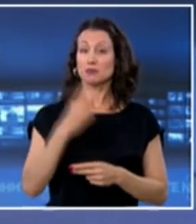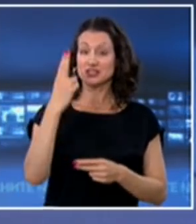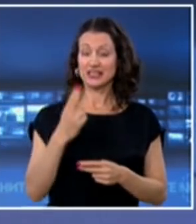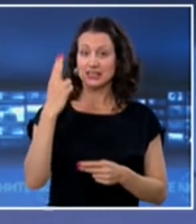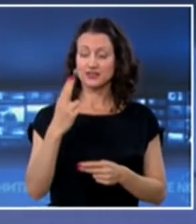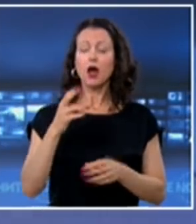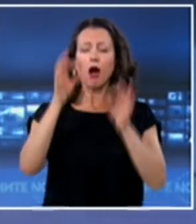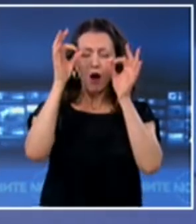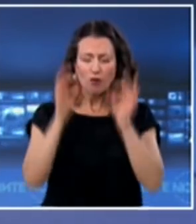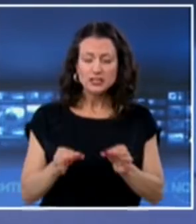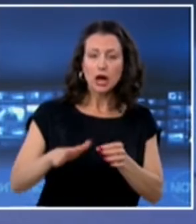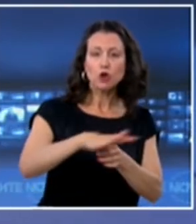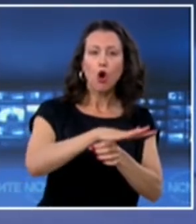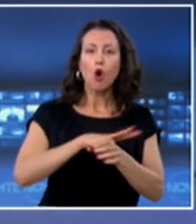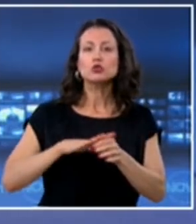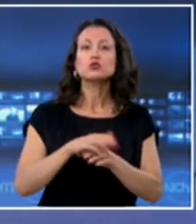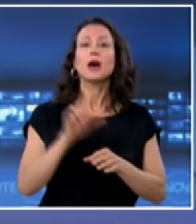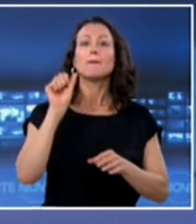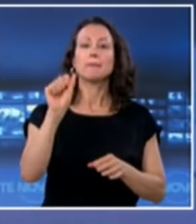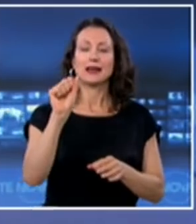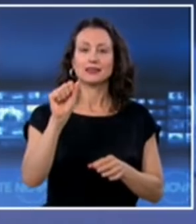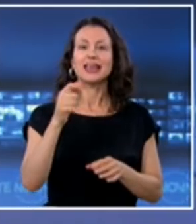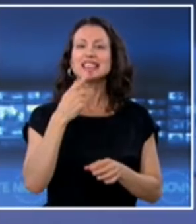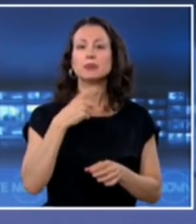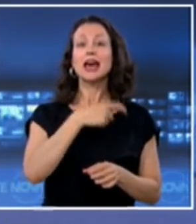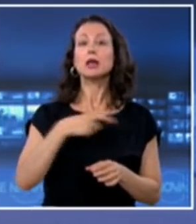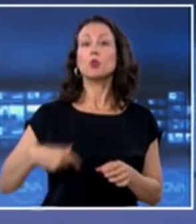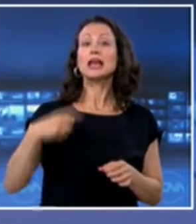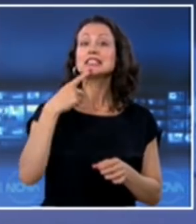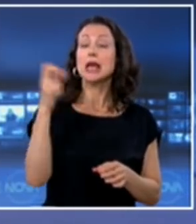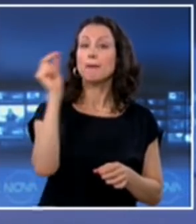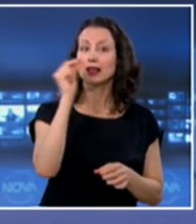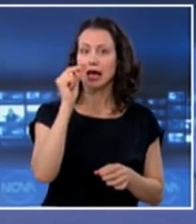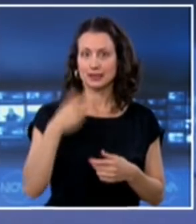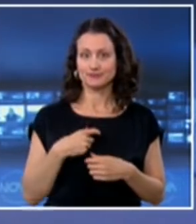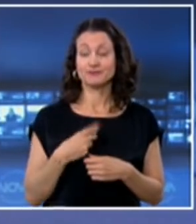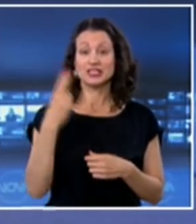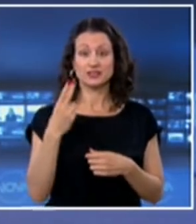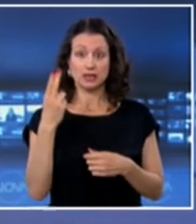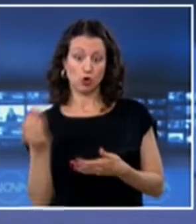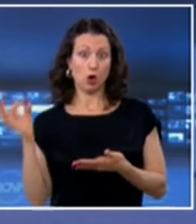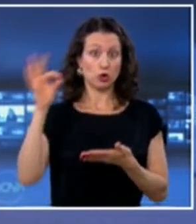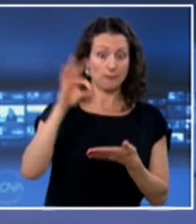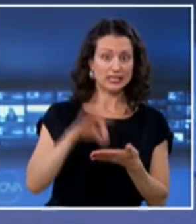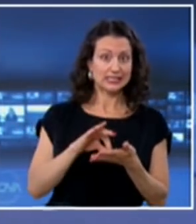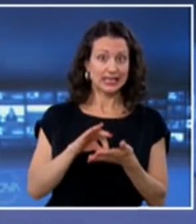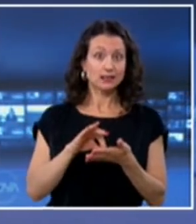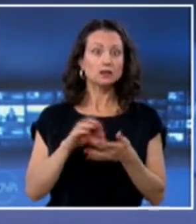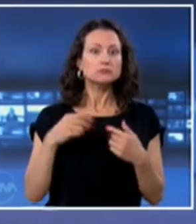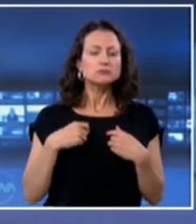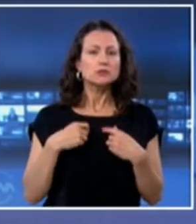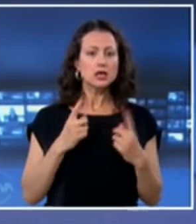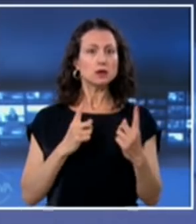официално учреди партията си Републиканци за България. При пристигането си за срещата с симпатизантите обаче, Цветанов беше посрещнат